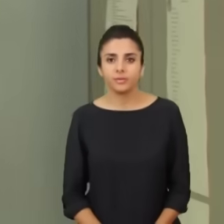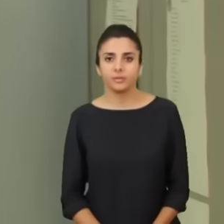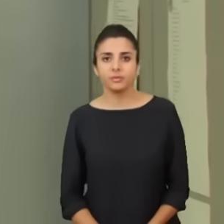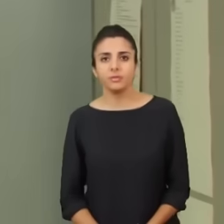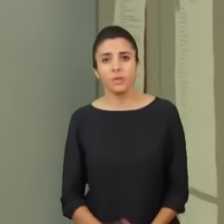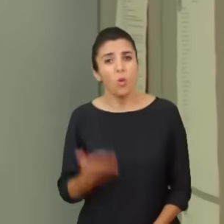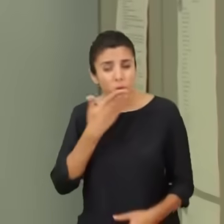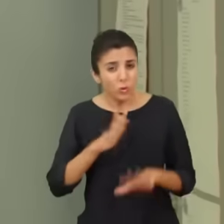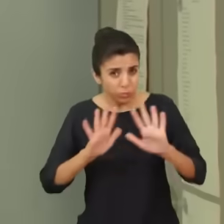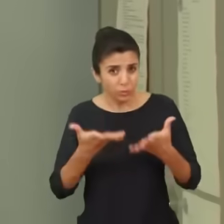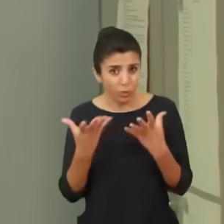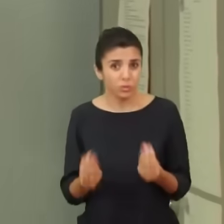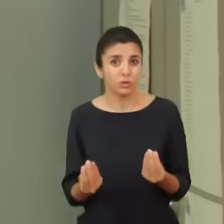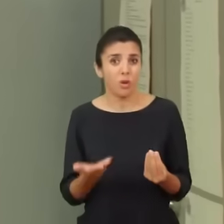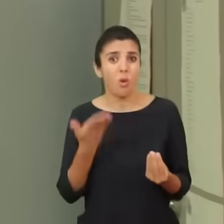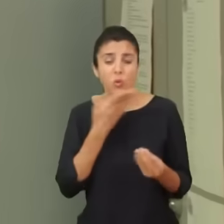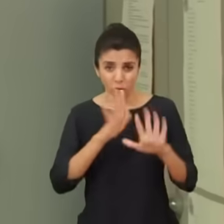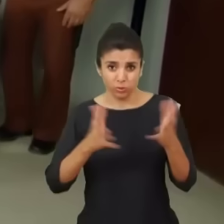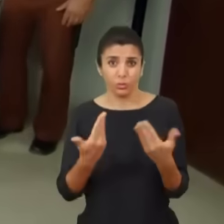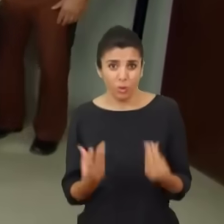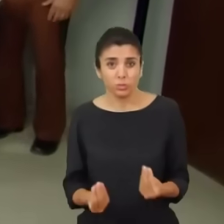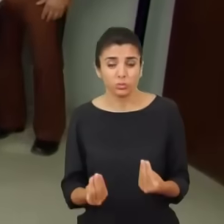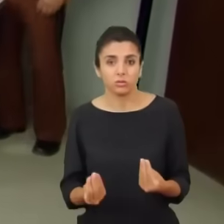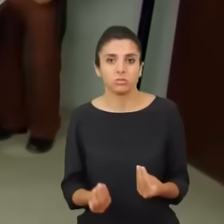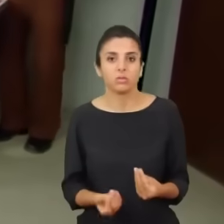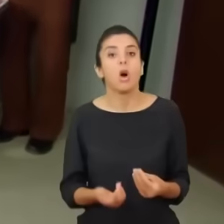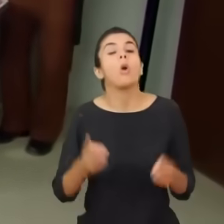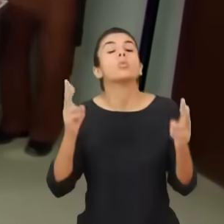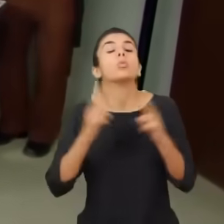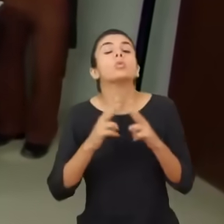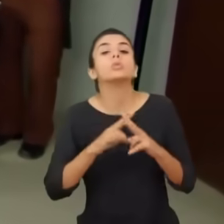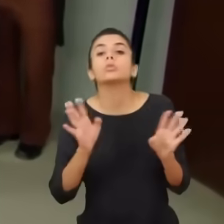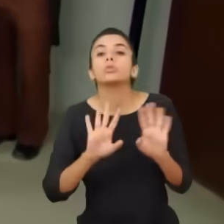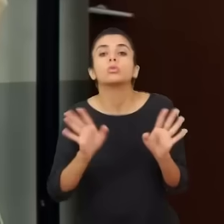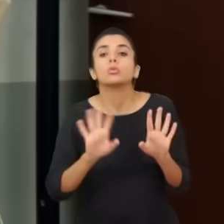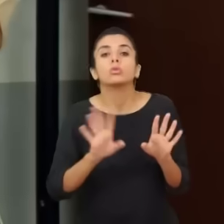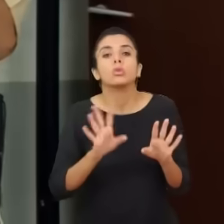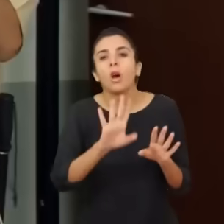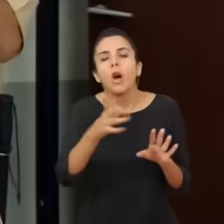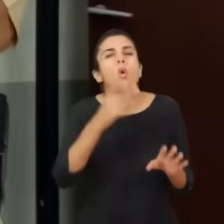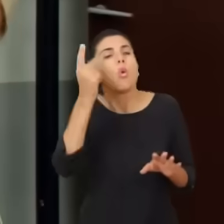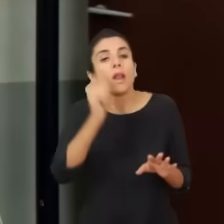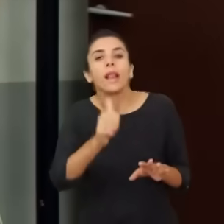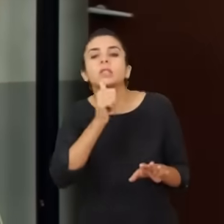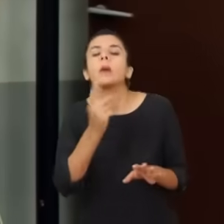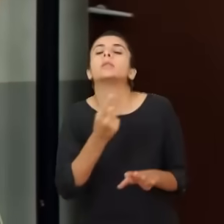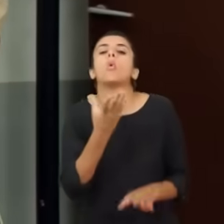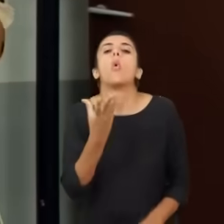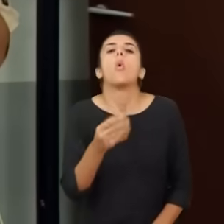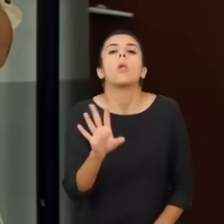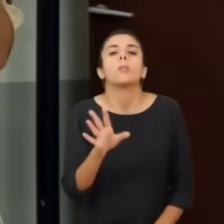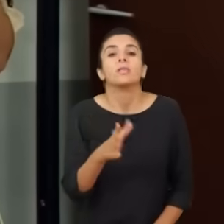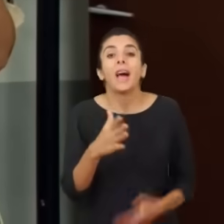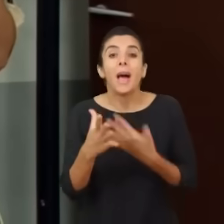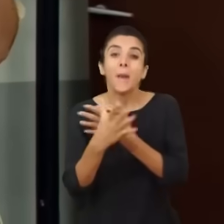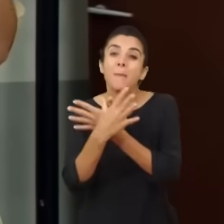Bozduk orucu arkadaş. Bozduk orucu bozduk ya. Başkomiserim siz unutarak içtiniz. Yani bir şey olmaz.